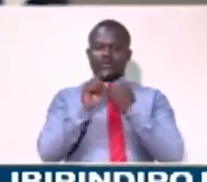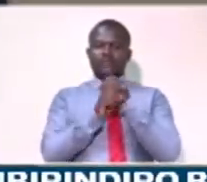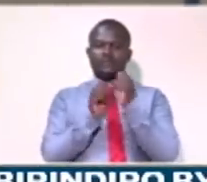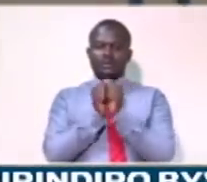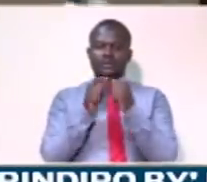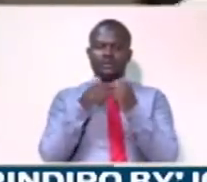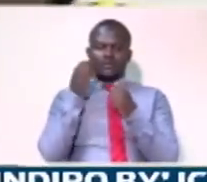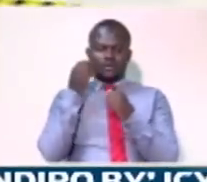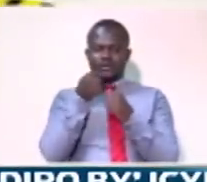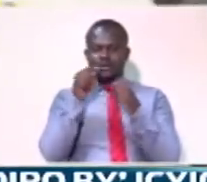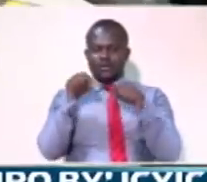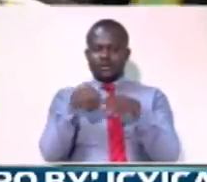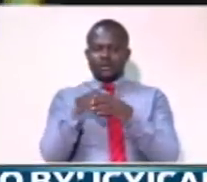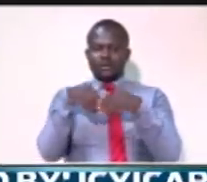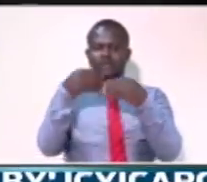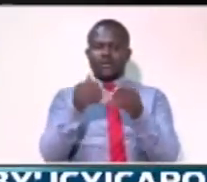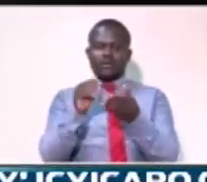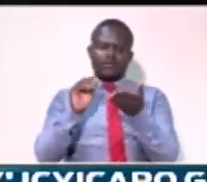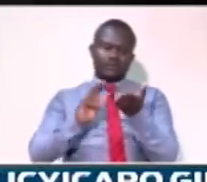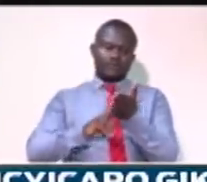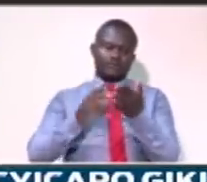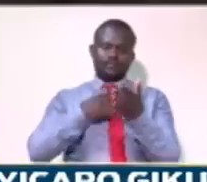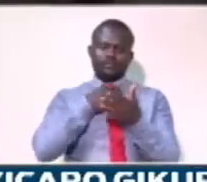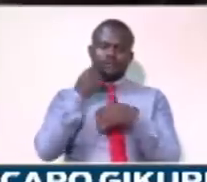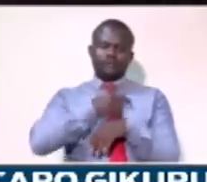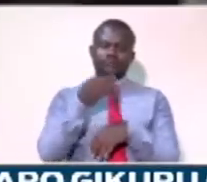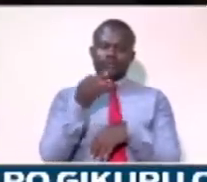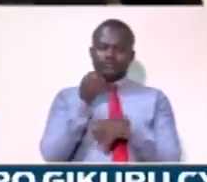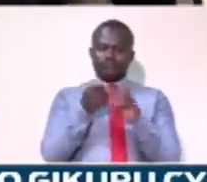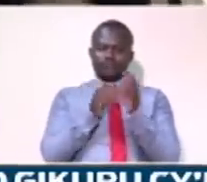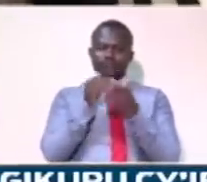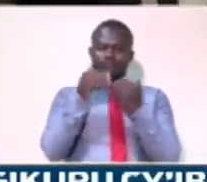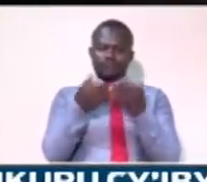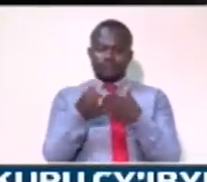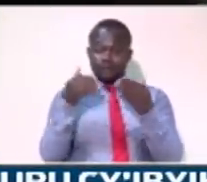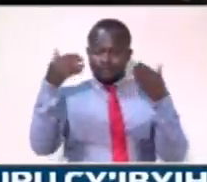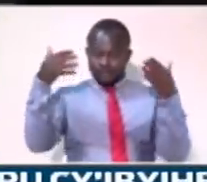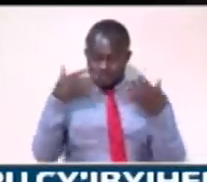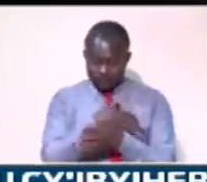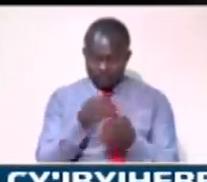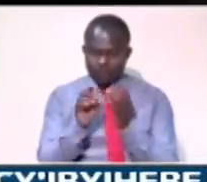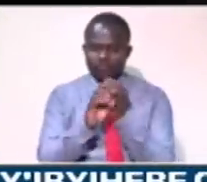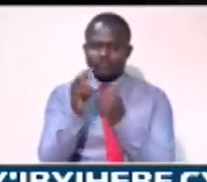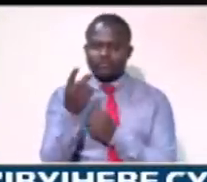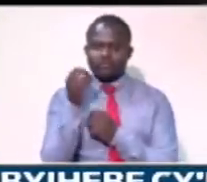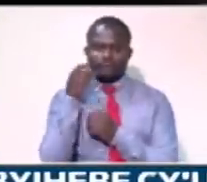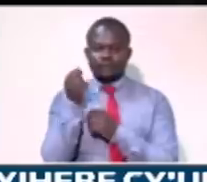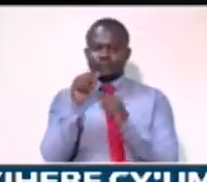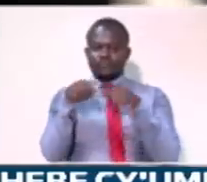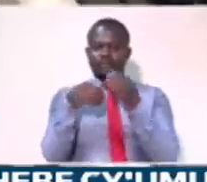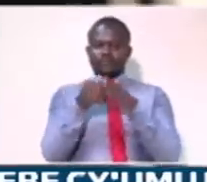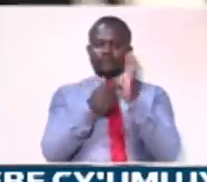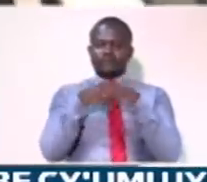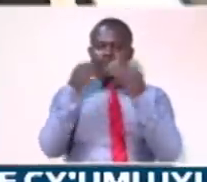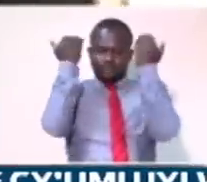16 z'uku kwezi ahabwa viza yo gusura iminsi 30 ariko urwego ruza gutungurwa n'uko tariki ya 20 z'uku kwezi yagaragaye